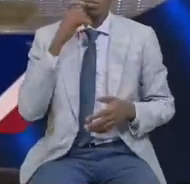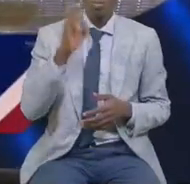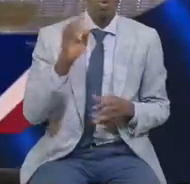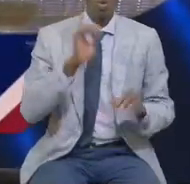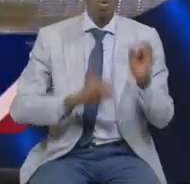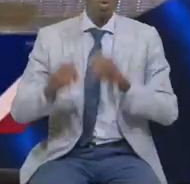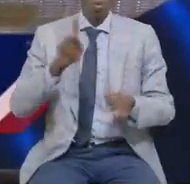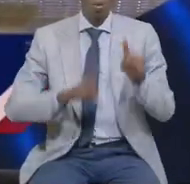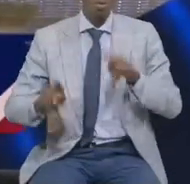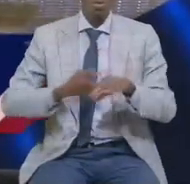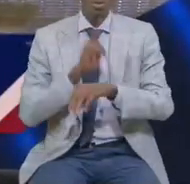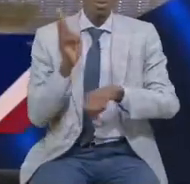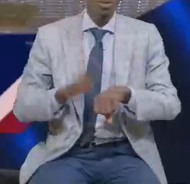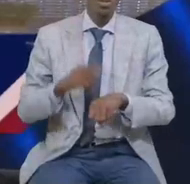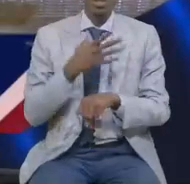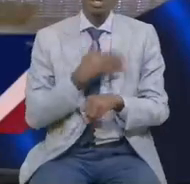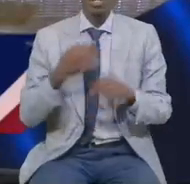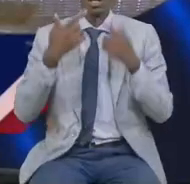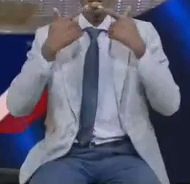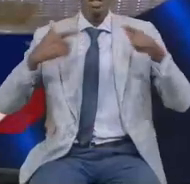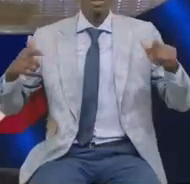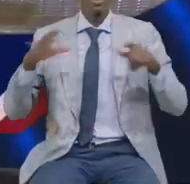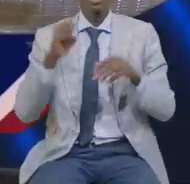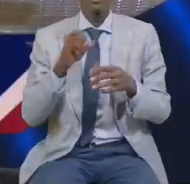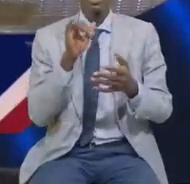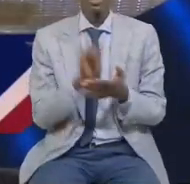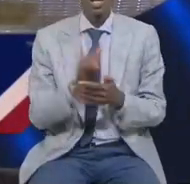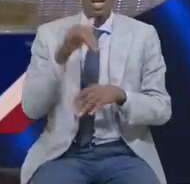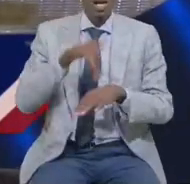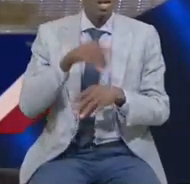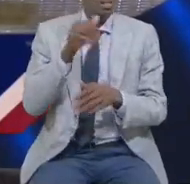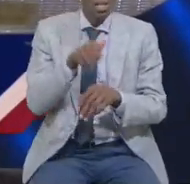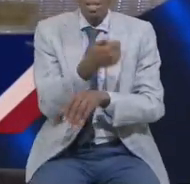peuple, nation, homme de toutes langues. Verset 5.